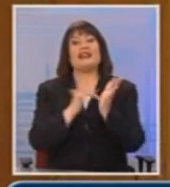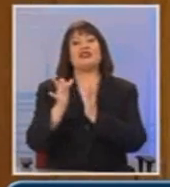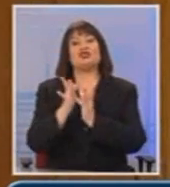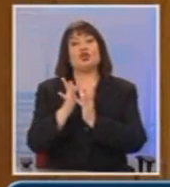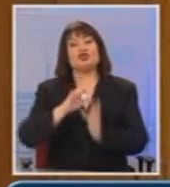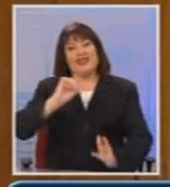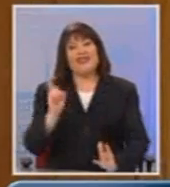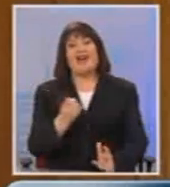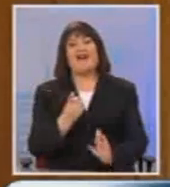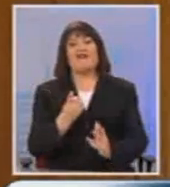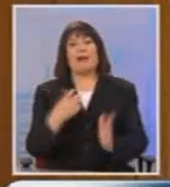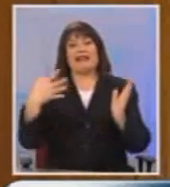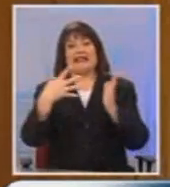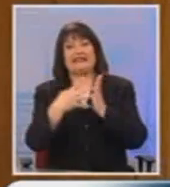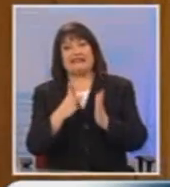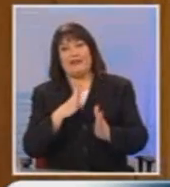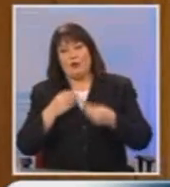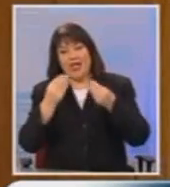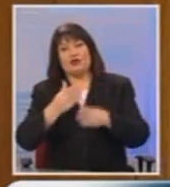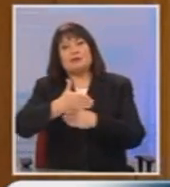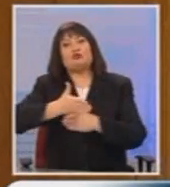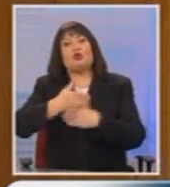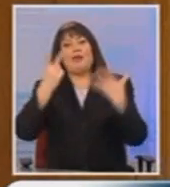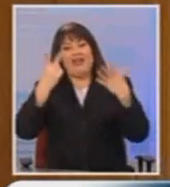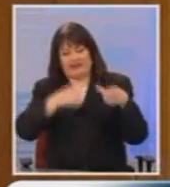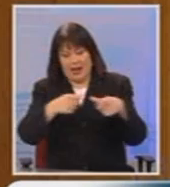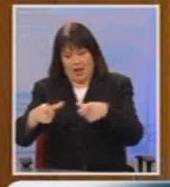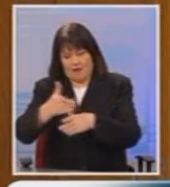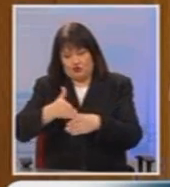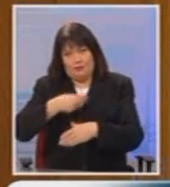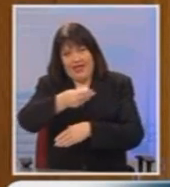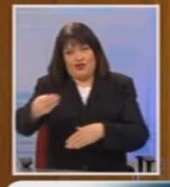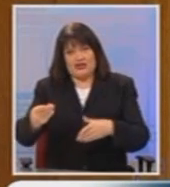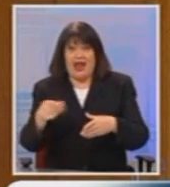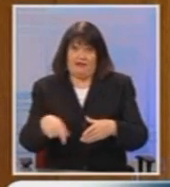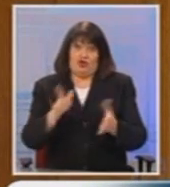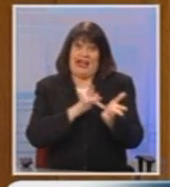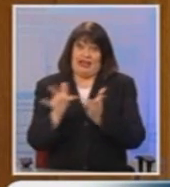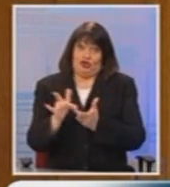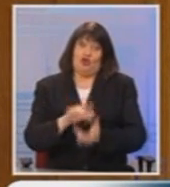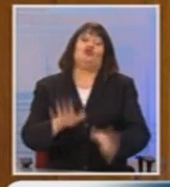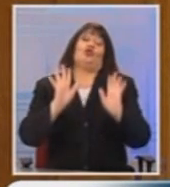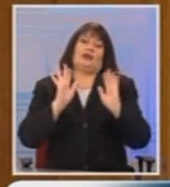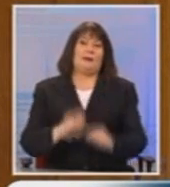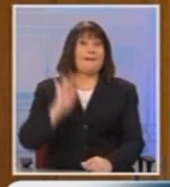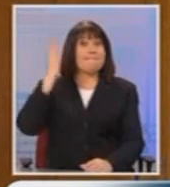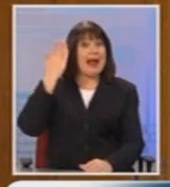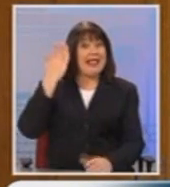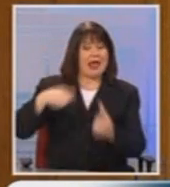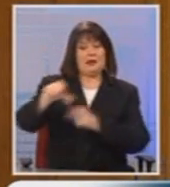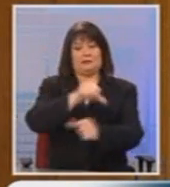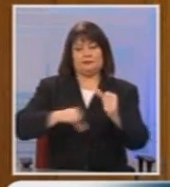έρημο 4.000, και αυτός τώρα τι κάνει με 8 δις παλιά λεφτά ανακυκλωμένα,